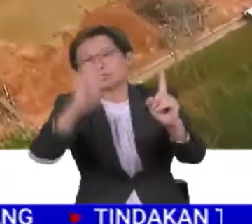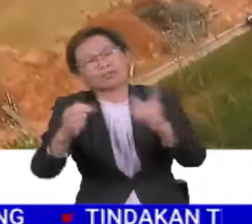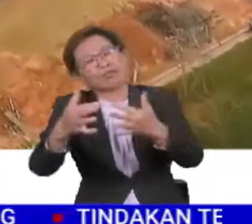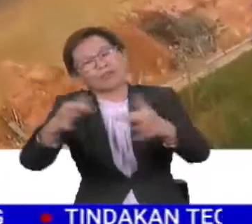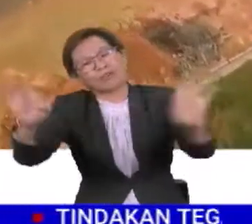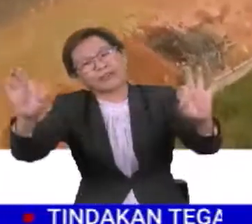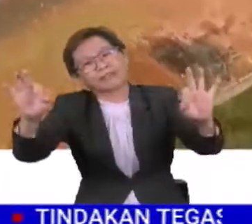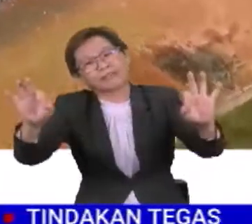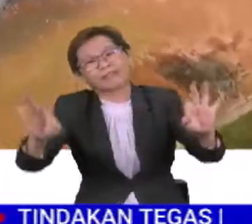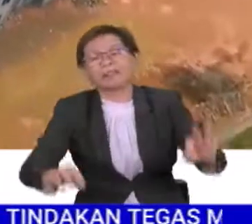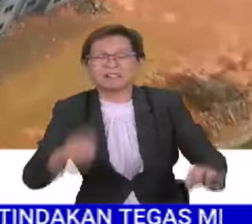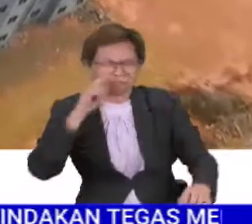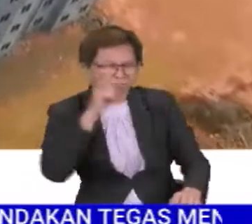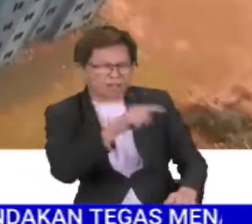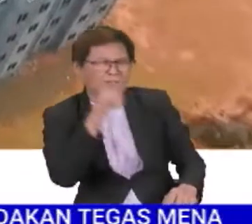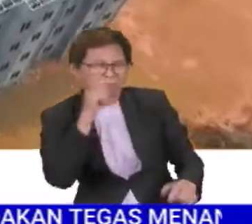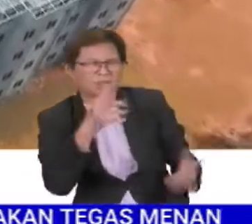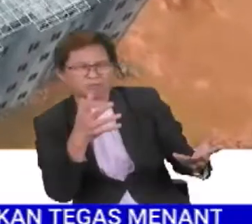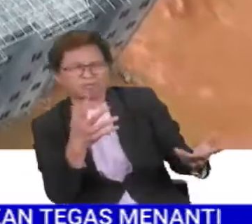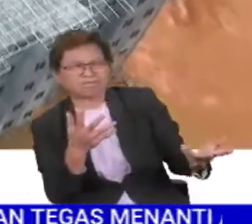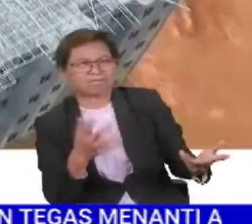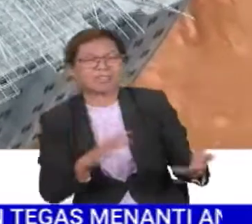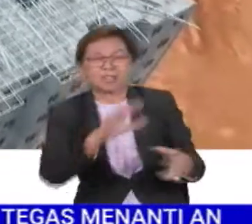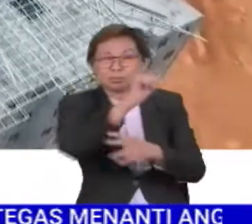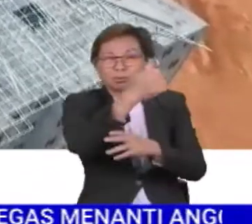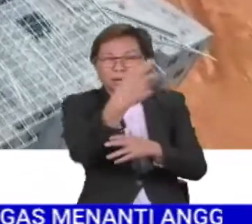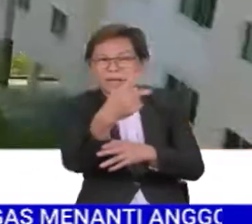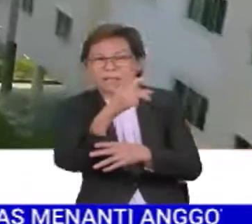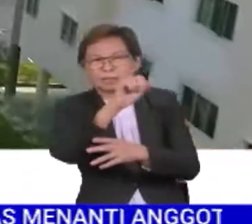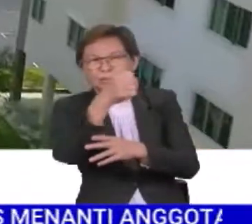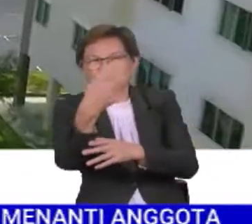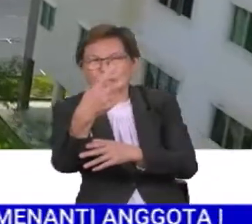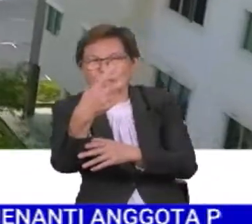itu 10.000